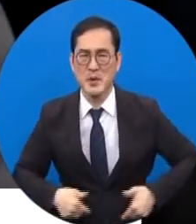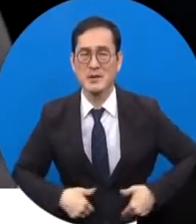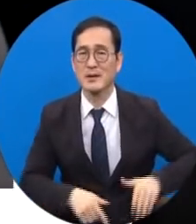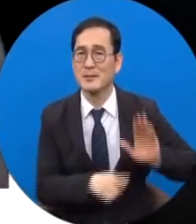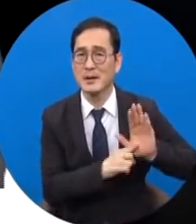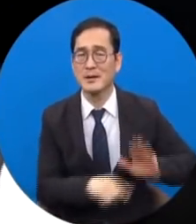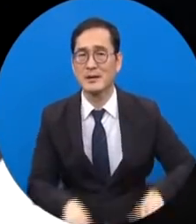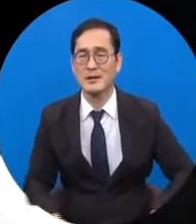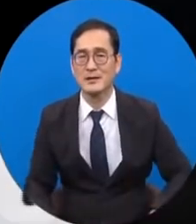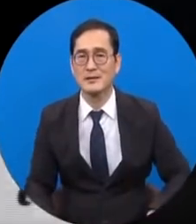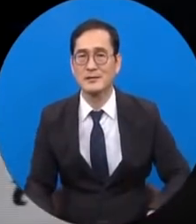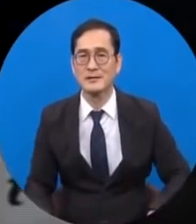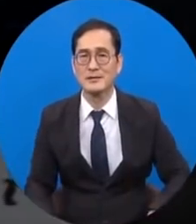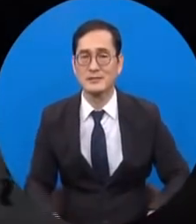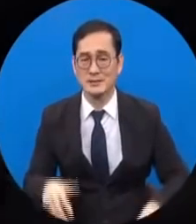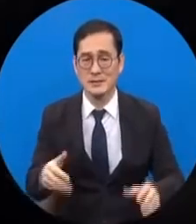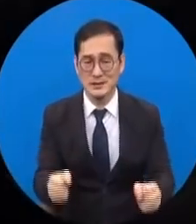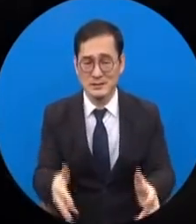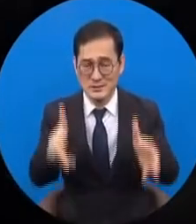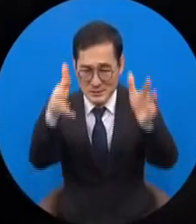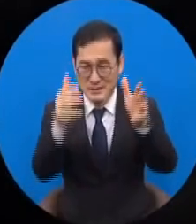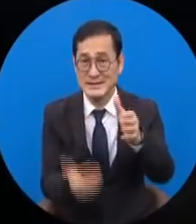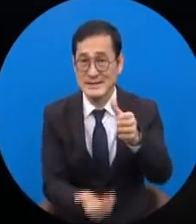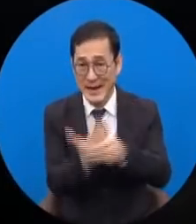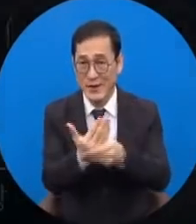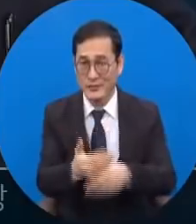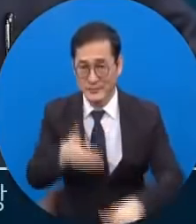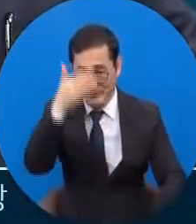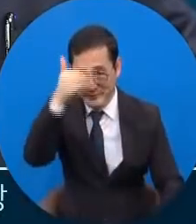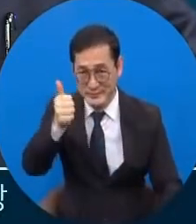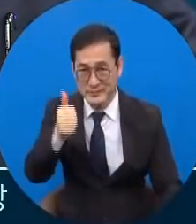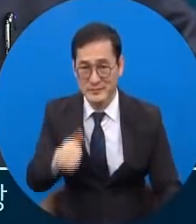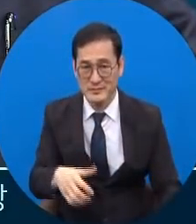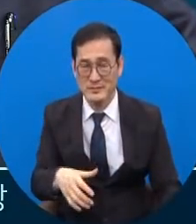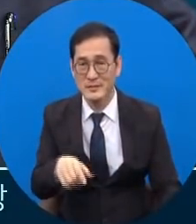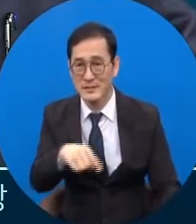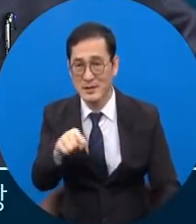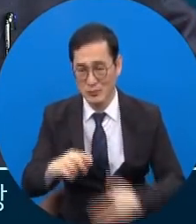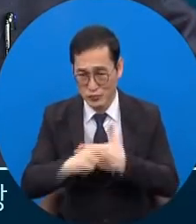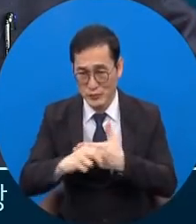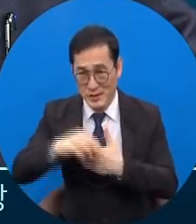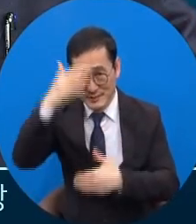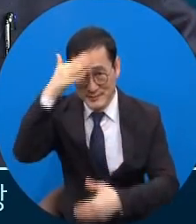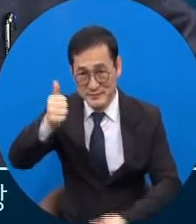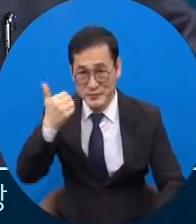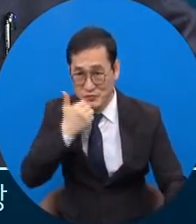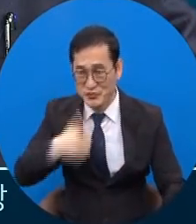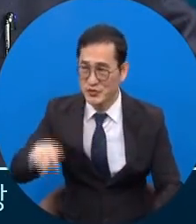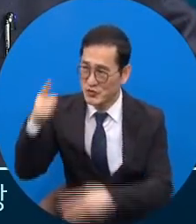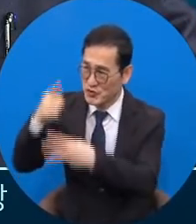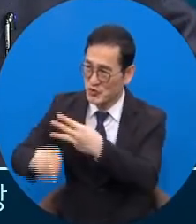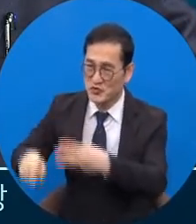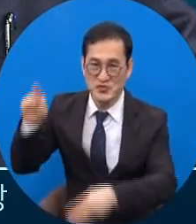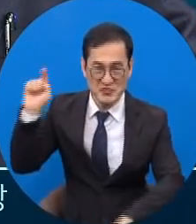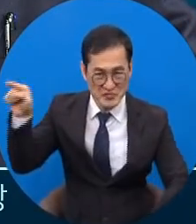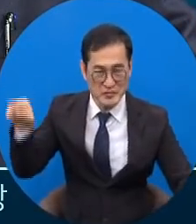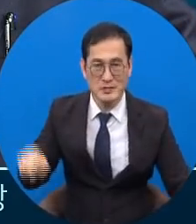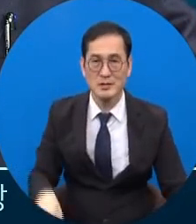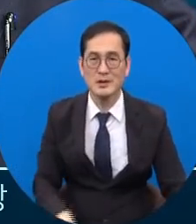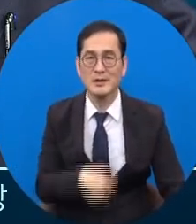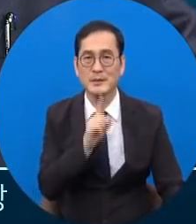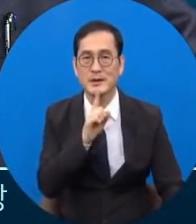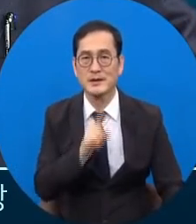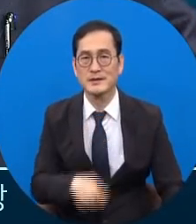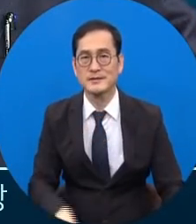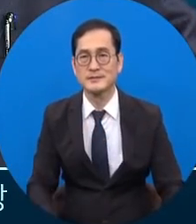몸통은 윤석열 후보다 이것을 뒷받침하는 근거 이다 라는 지금 마린 거잖아요 네 그렇죠 그렇게